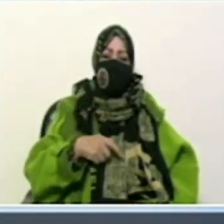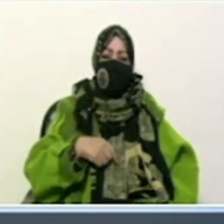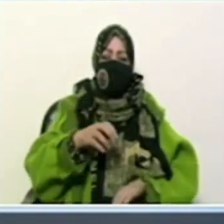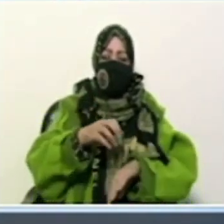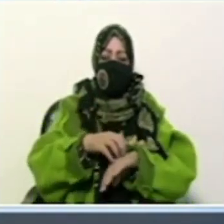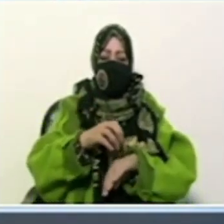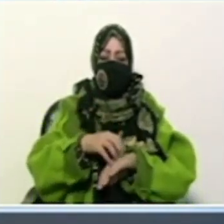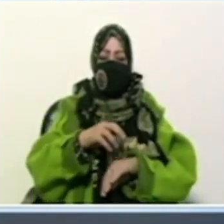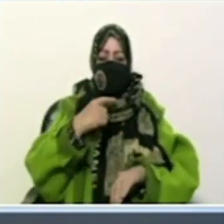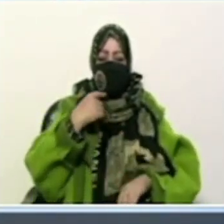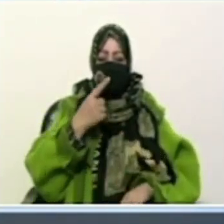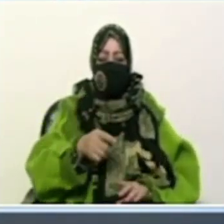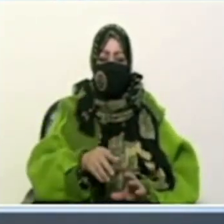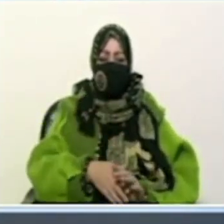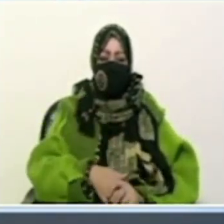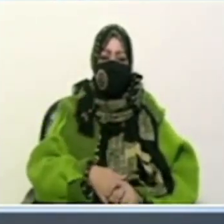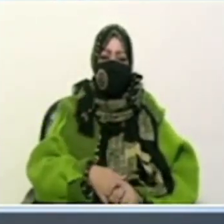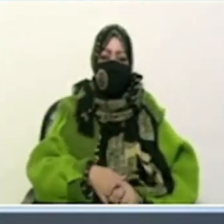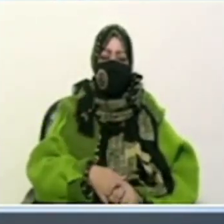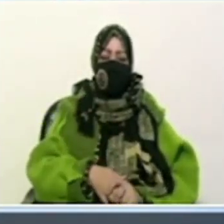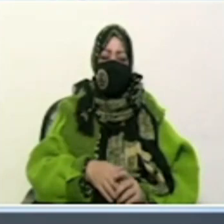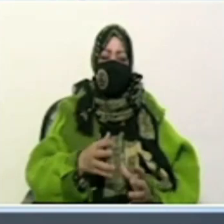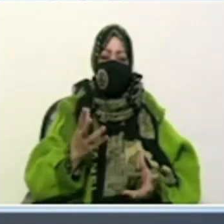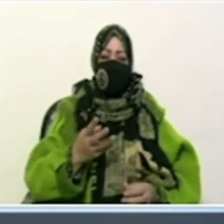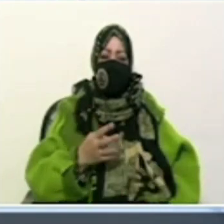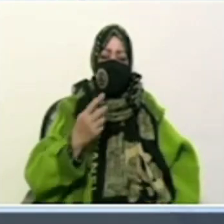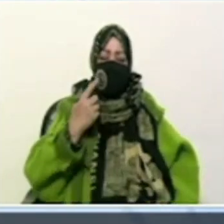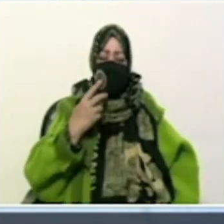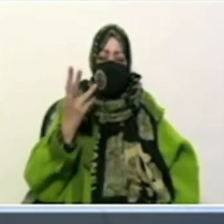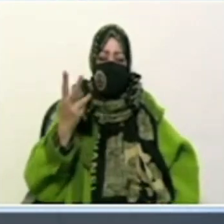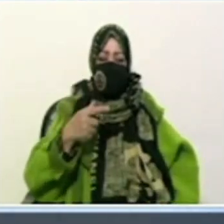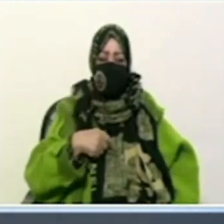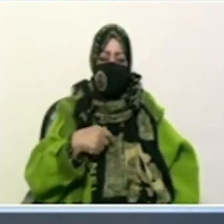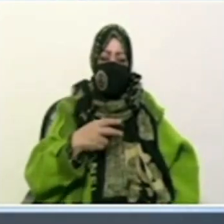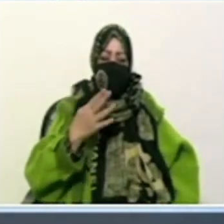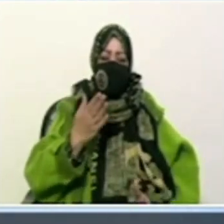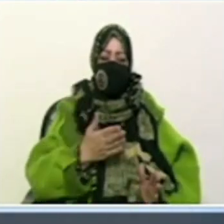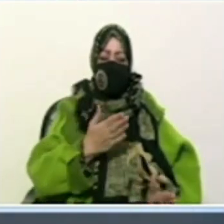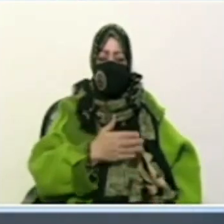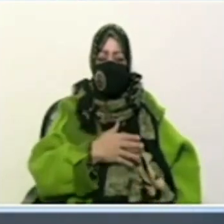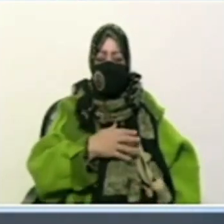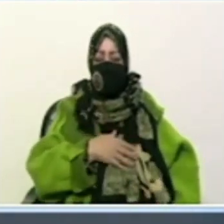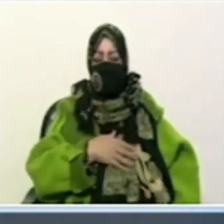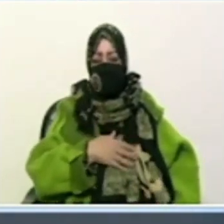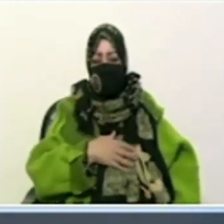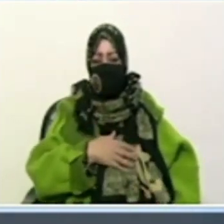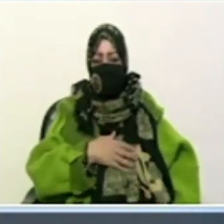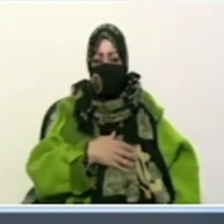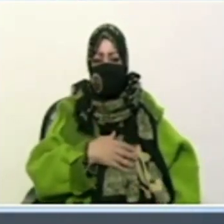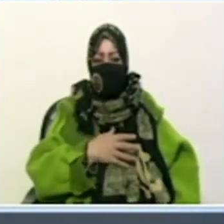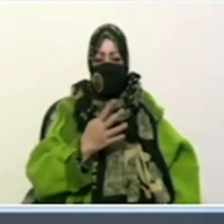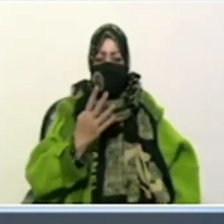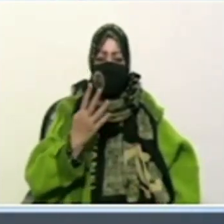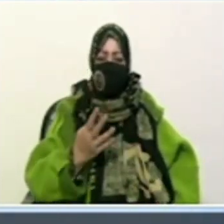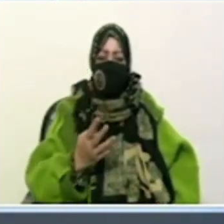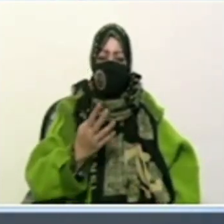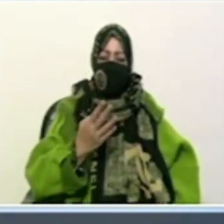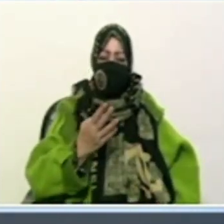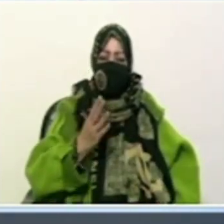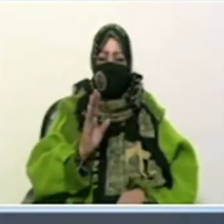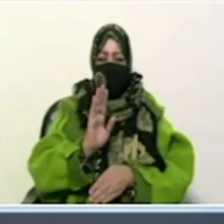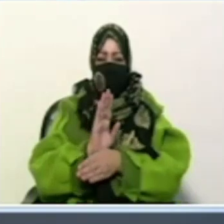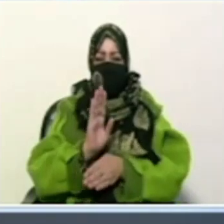فكم الراتبة بعد الظهر؟ هل هي 4 و2 فقط؟ نعم، هو لعل الوارد في الحديث 12